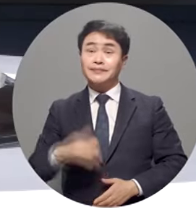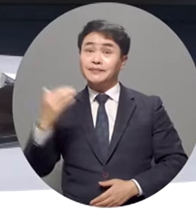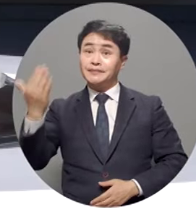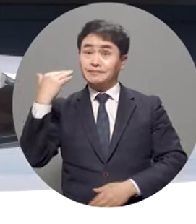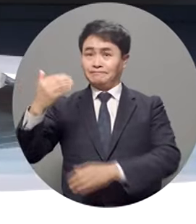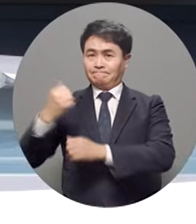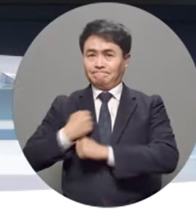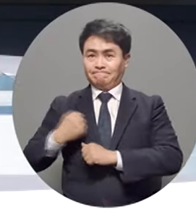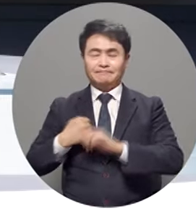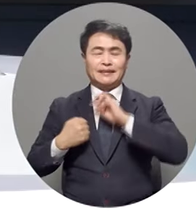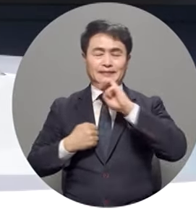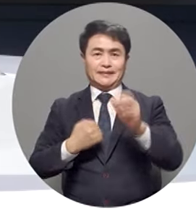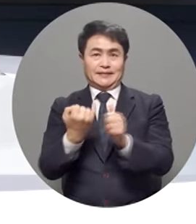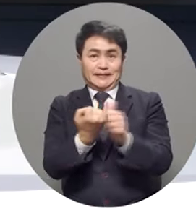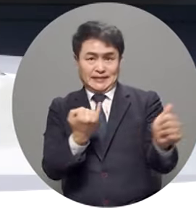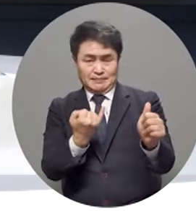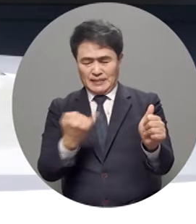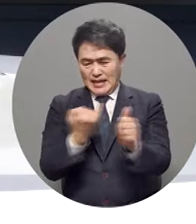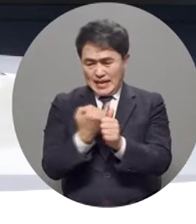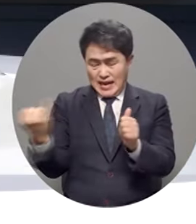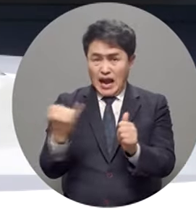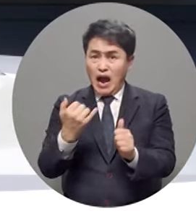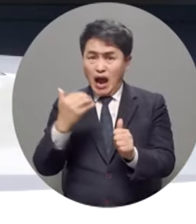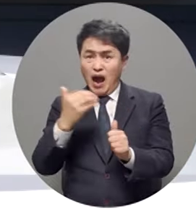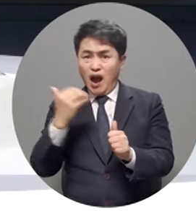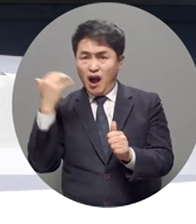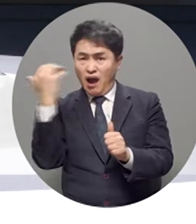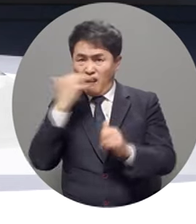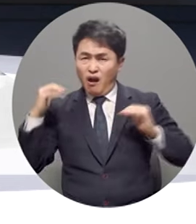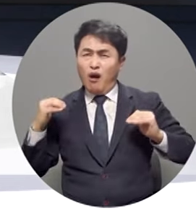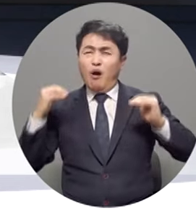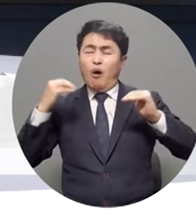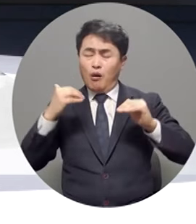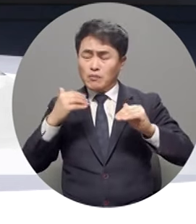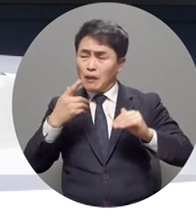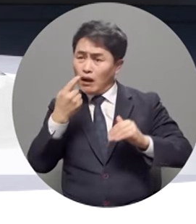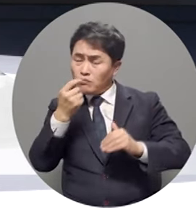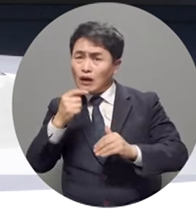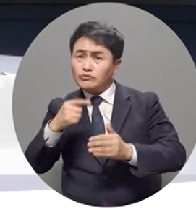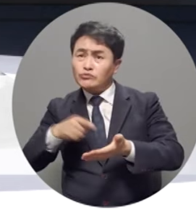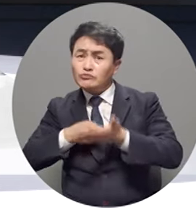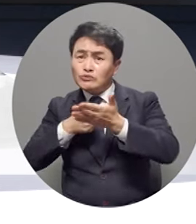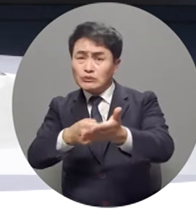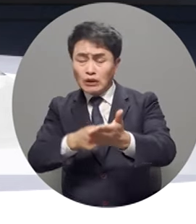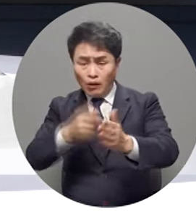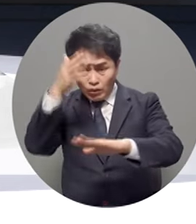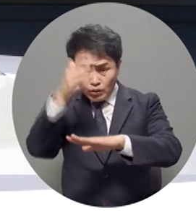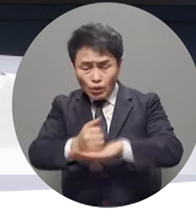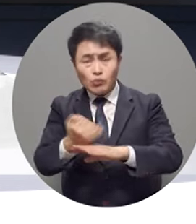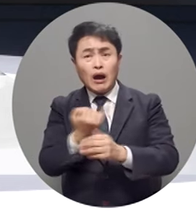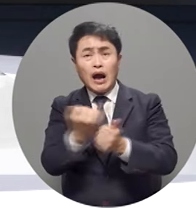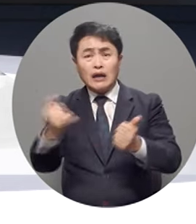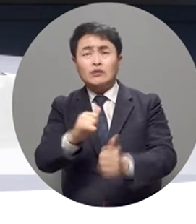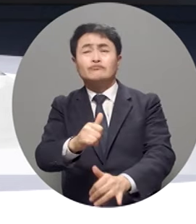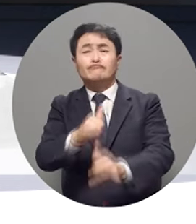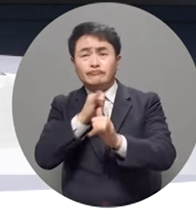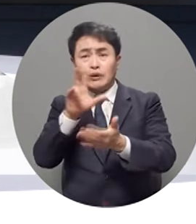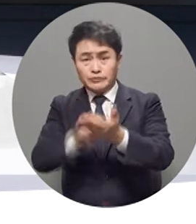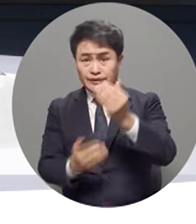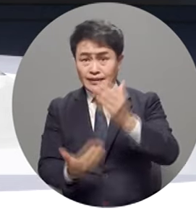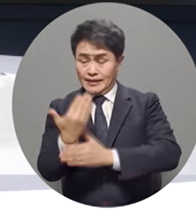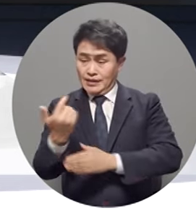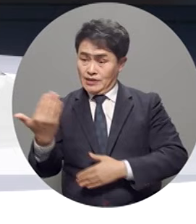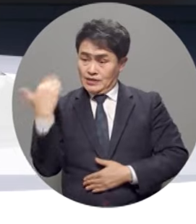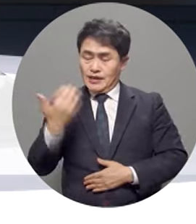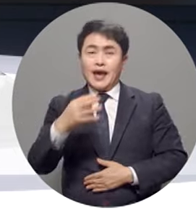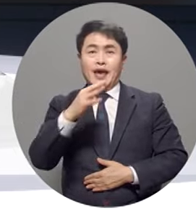전직 군인인 30대 남편이 아내에게 성인 방송 출연 등을 강요해 결국 아내가 세상을 등지게 만든 사건. 지난달